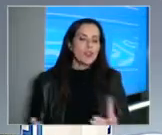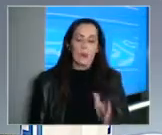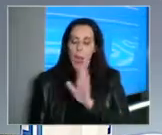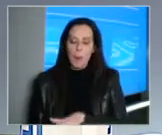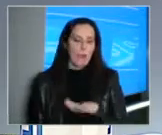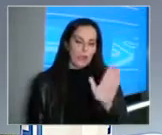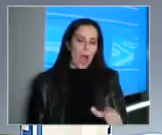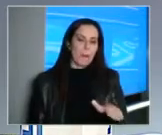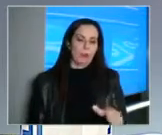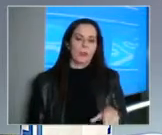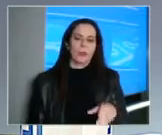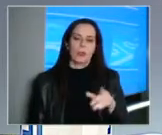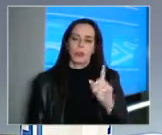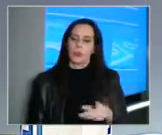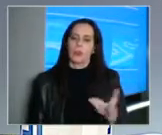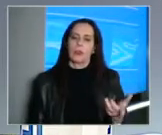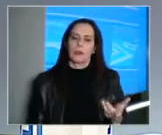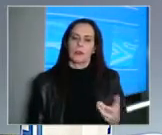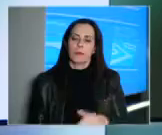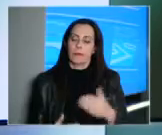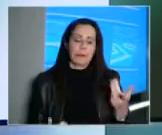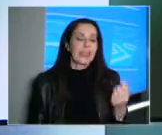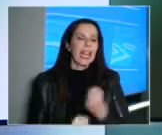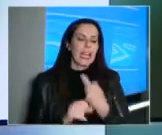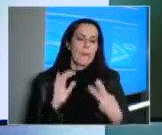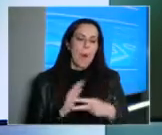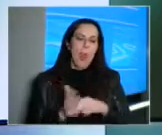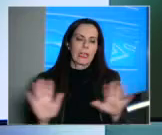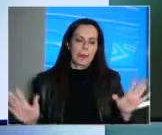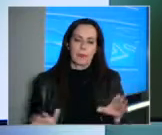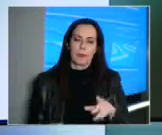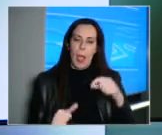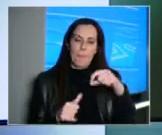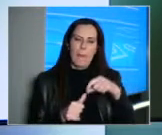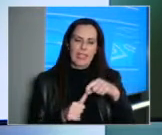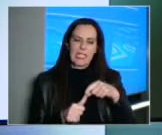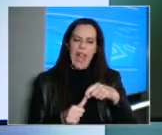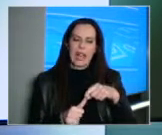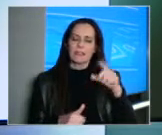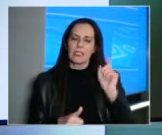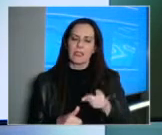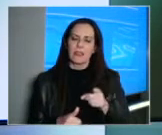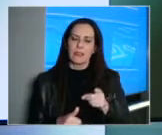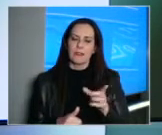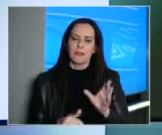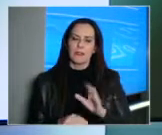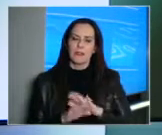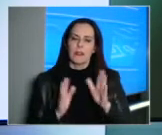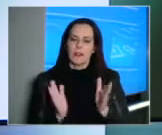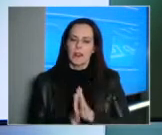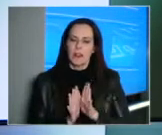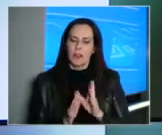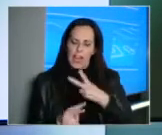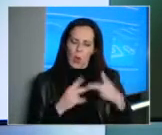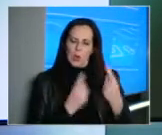הצדדים שצריכים לשלם על התעלולים הפוליטיים האלה. בדיוק, פקיסטן צריכה לנקז את המורסה הפנימית